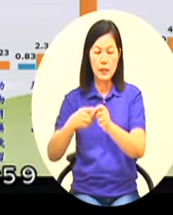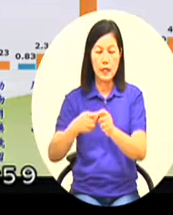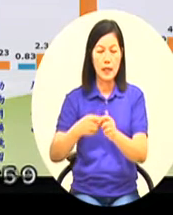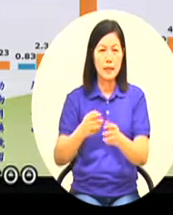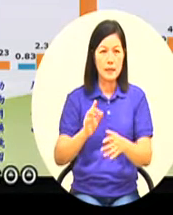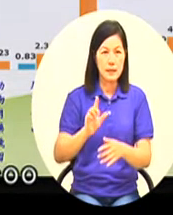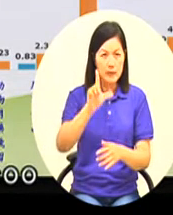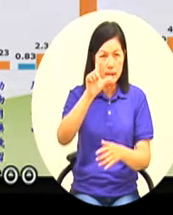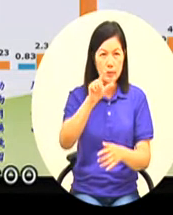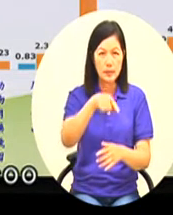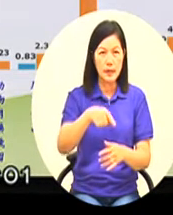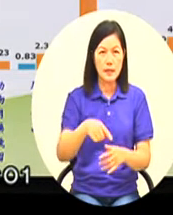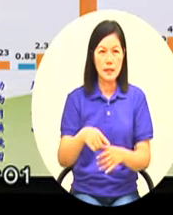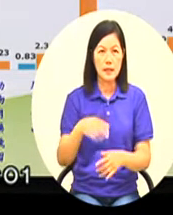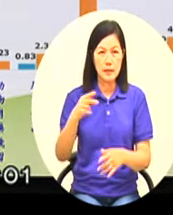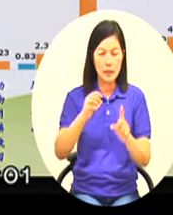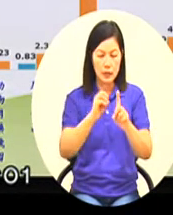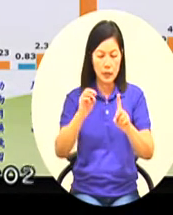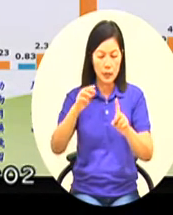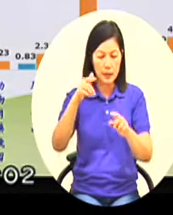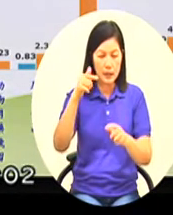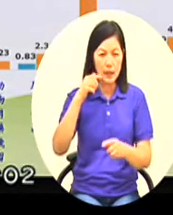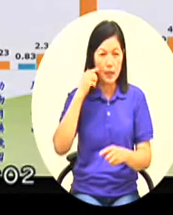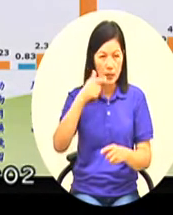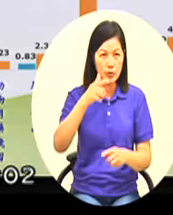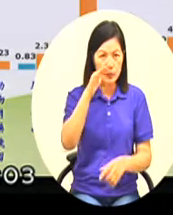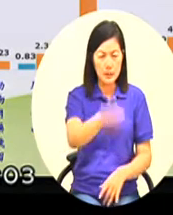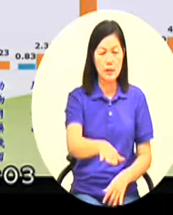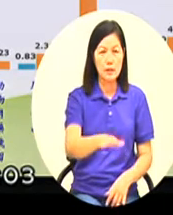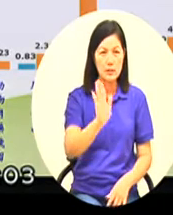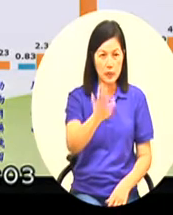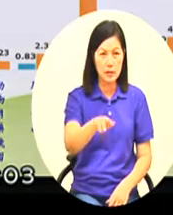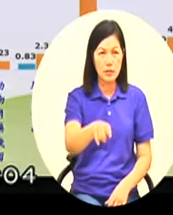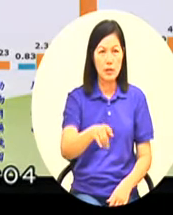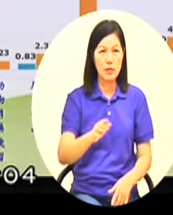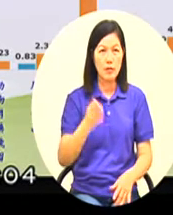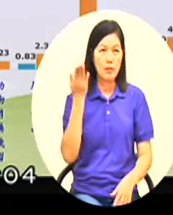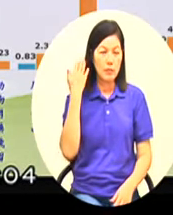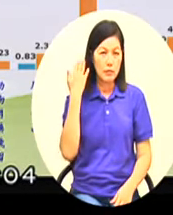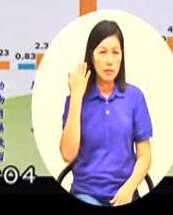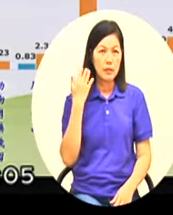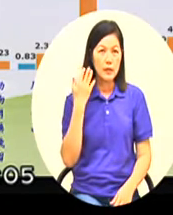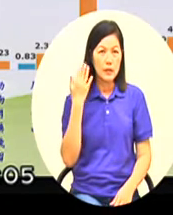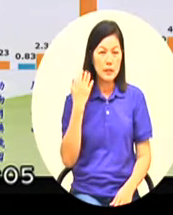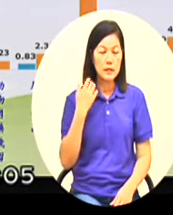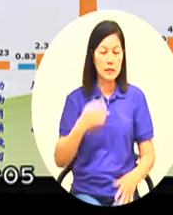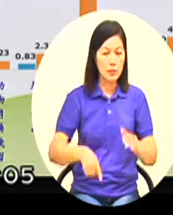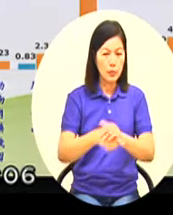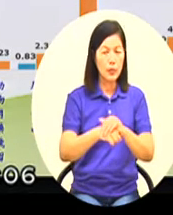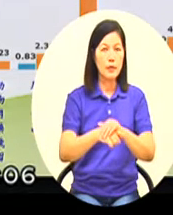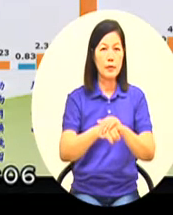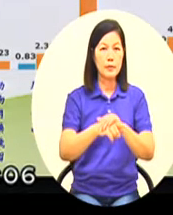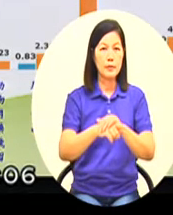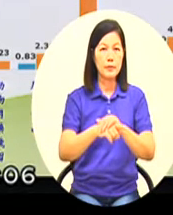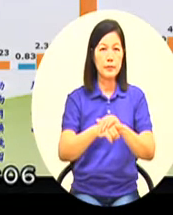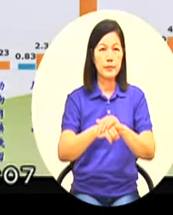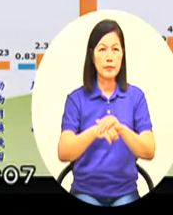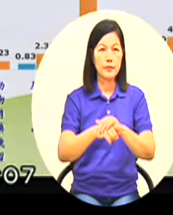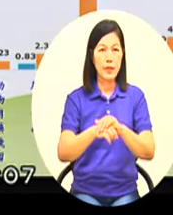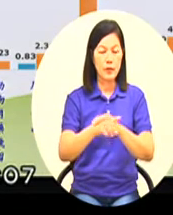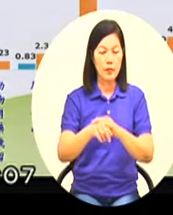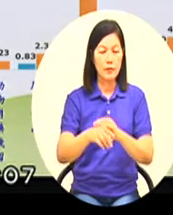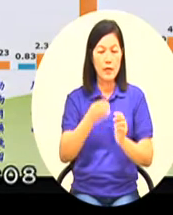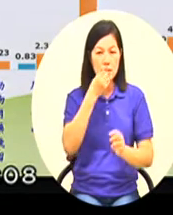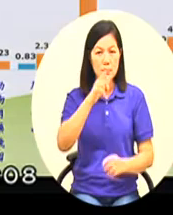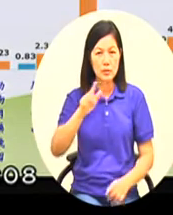在105年下半年特别针对这些过去有违规的一些相关的食品，我们